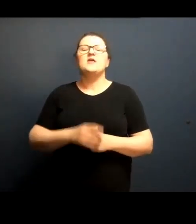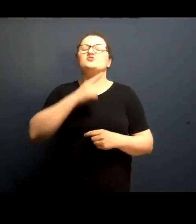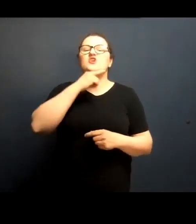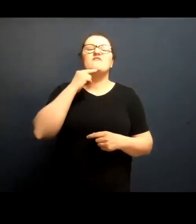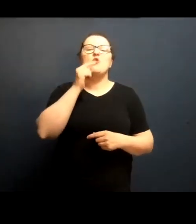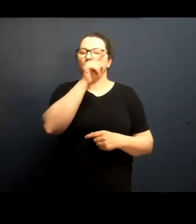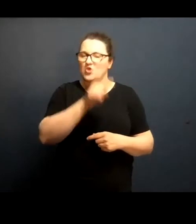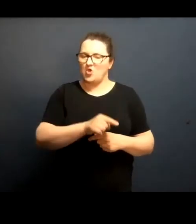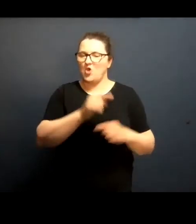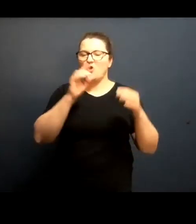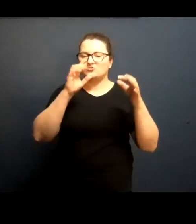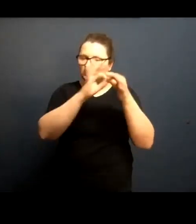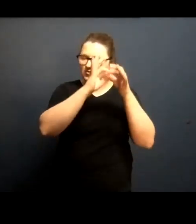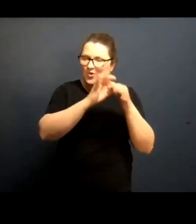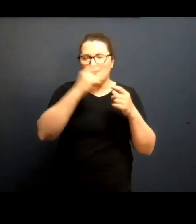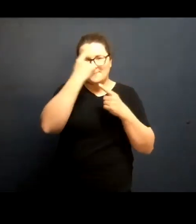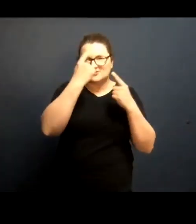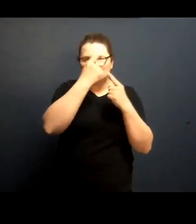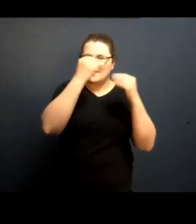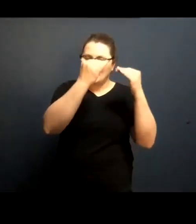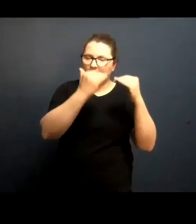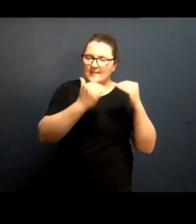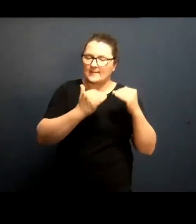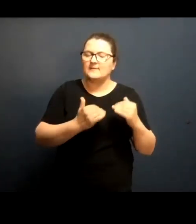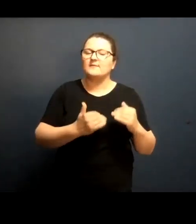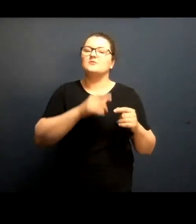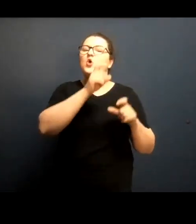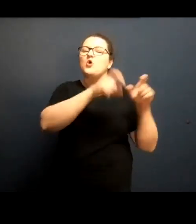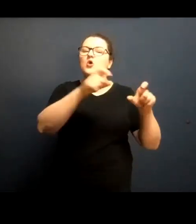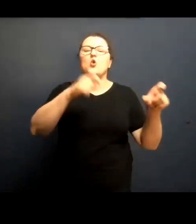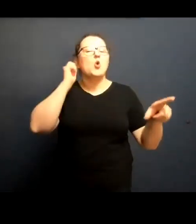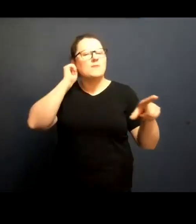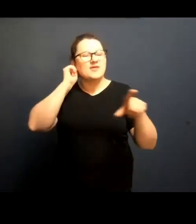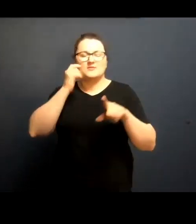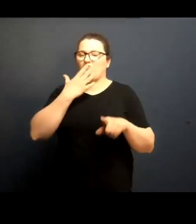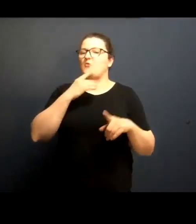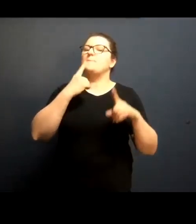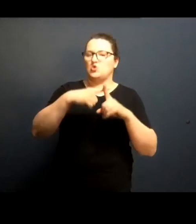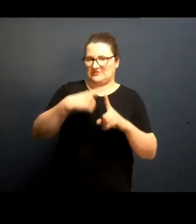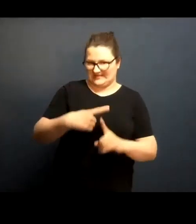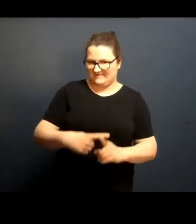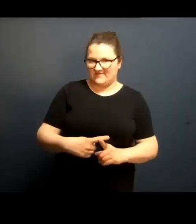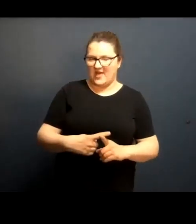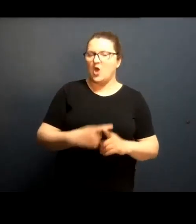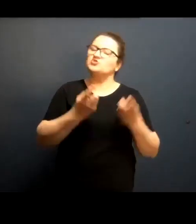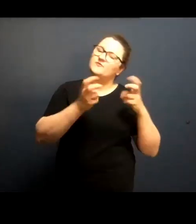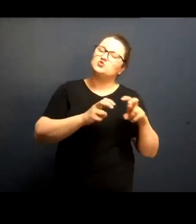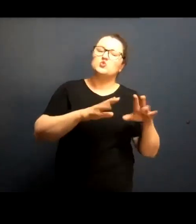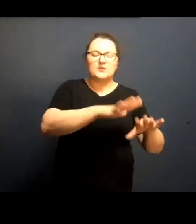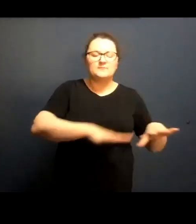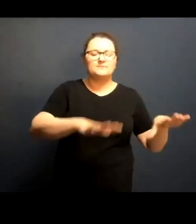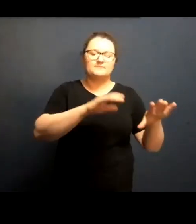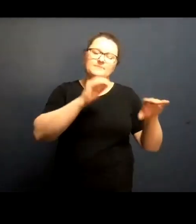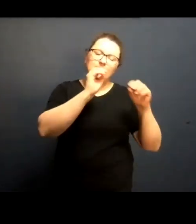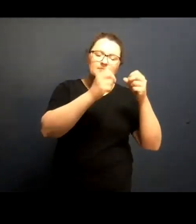skojarzenia kobiety uznały za pozytywne, ponieważ one stworzyły mapę, wyznaczyły